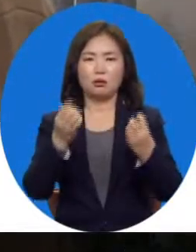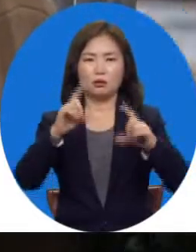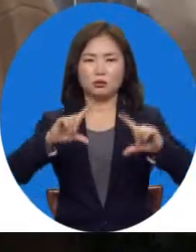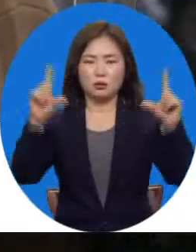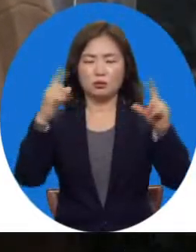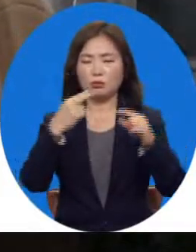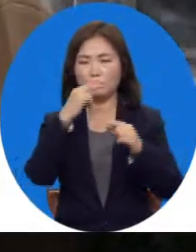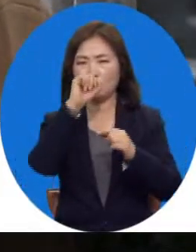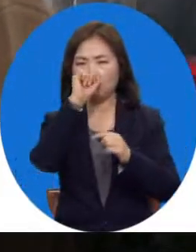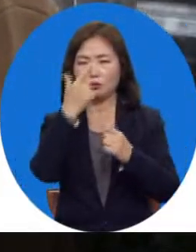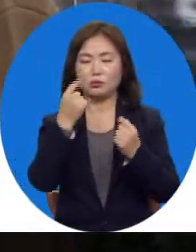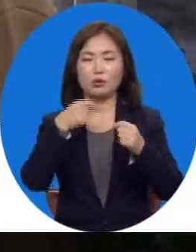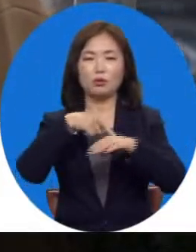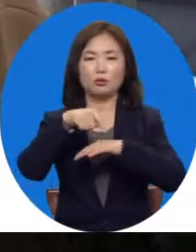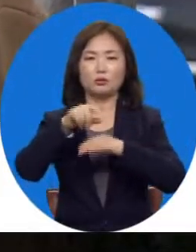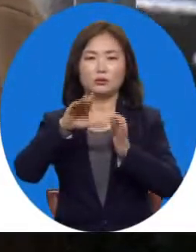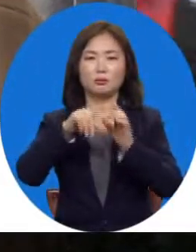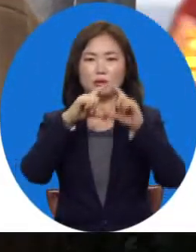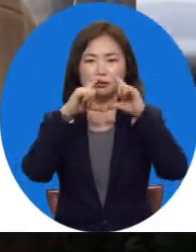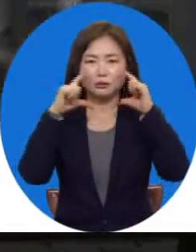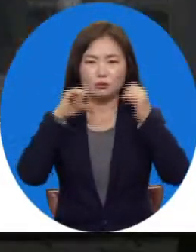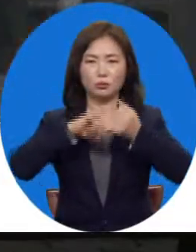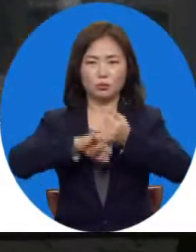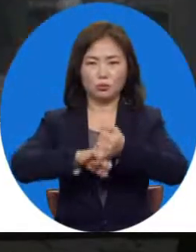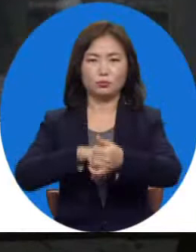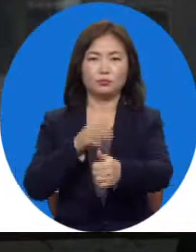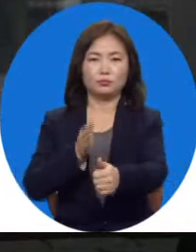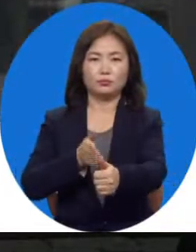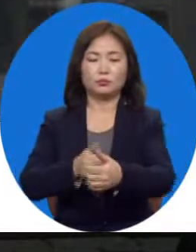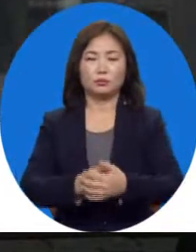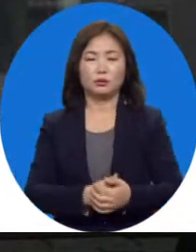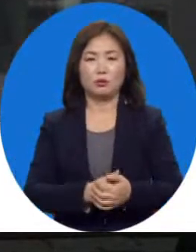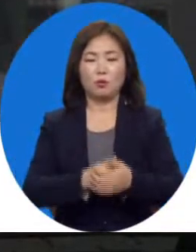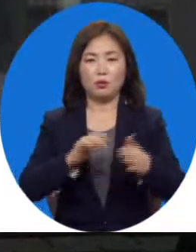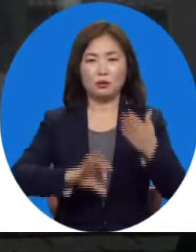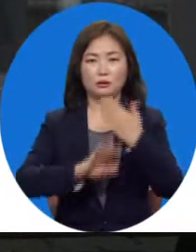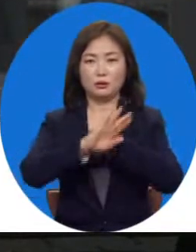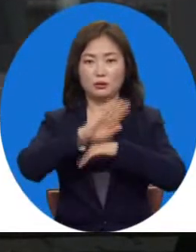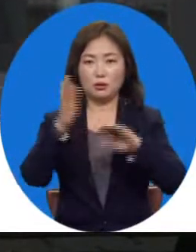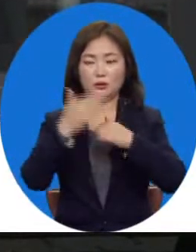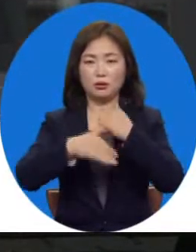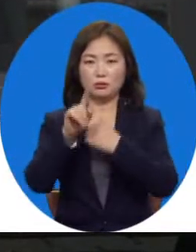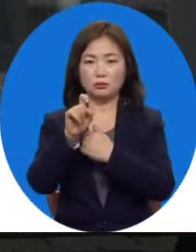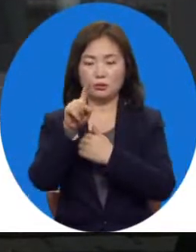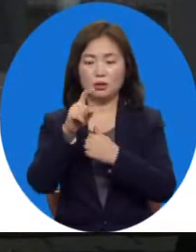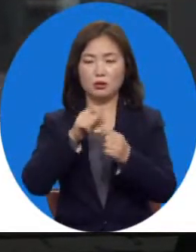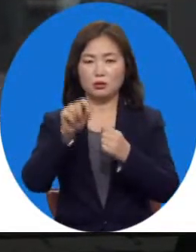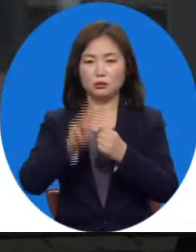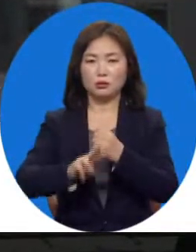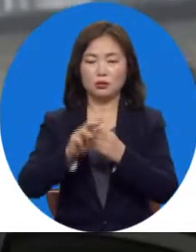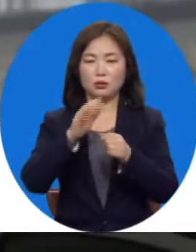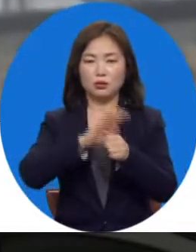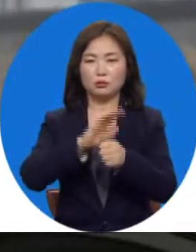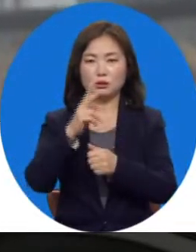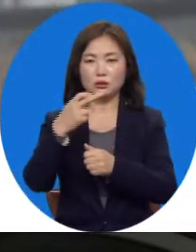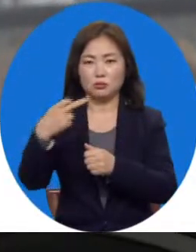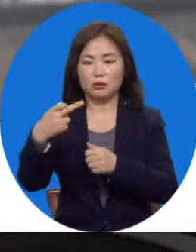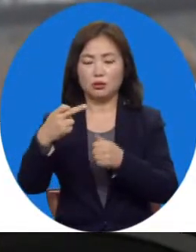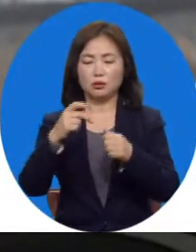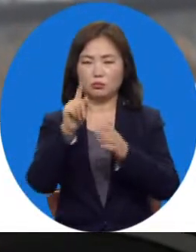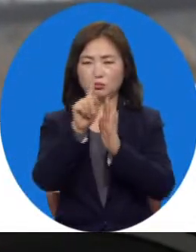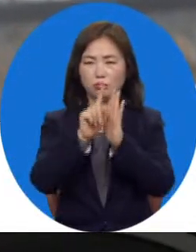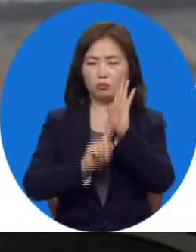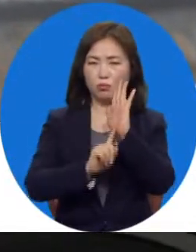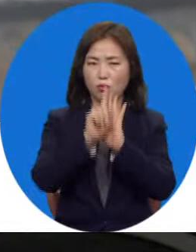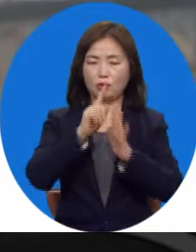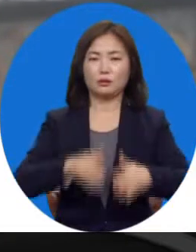좋지 못할 것으로 보여 외출할 때는 마스크를 착용하는 것이 좋습니다. 오늘 낮에는 대구 11도, 영천, 경주 12도 등 기온이